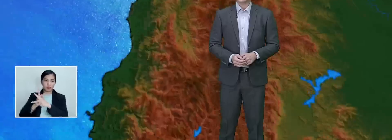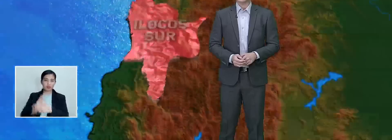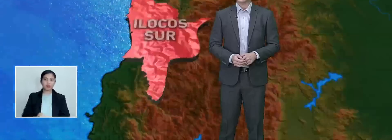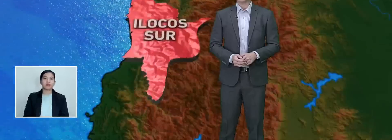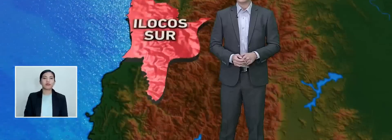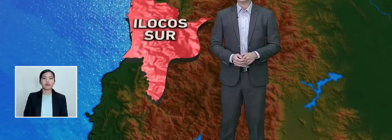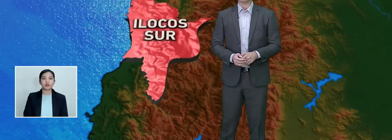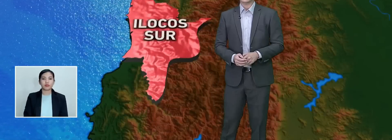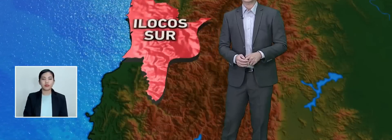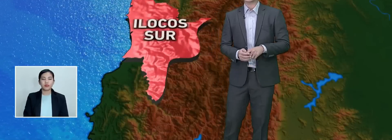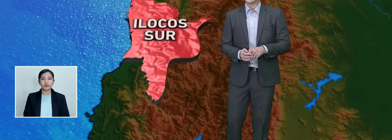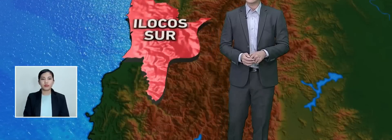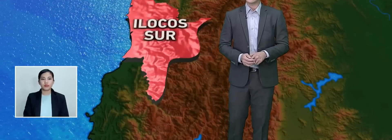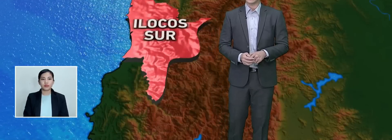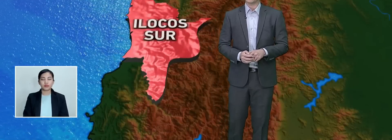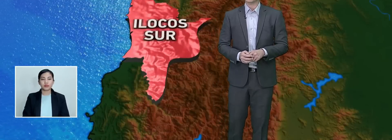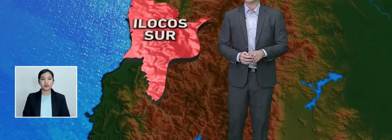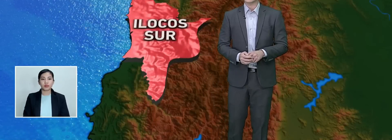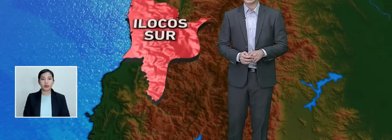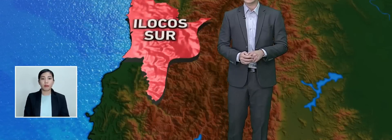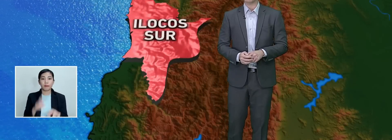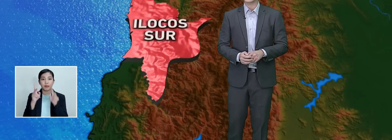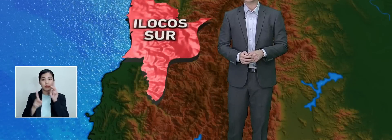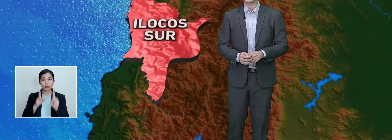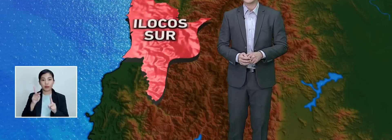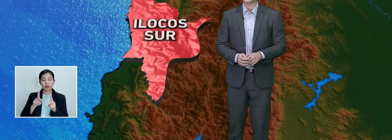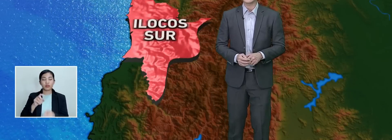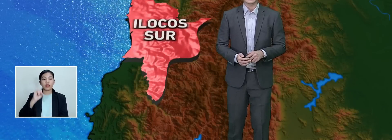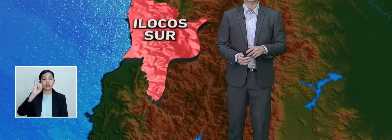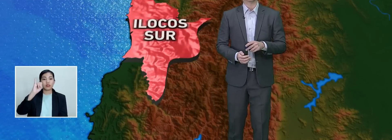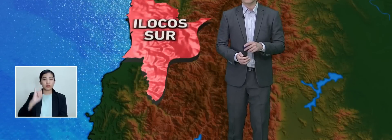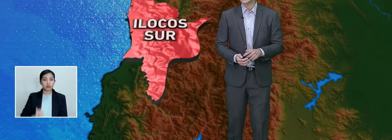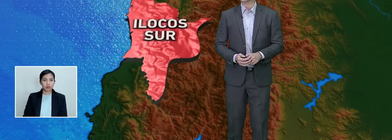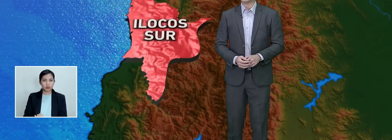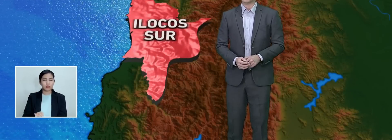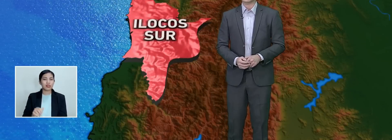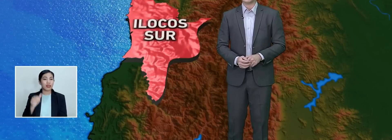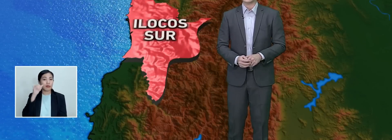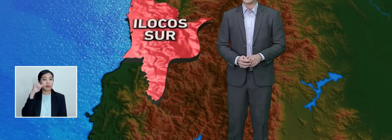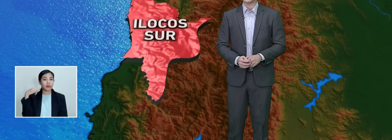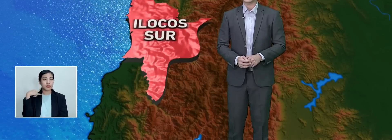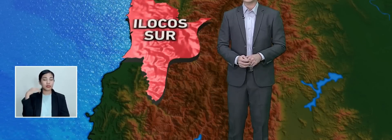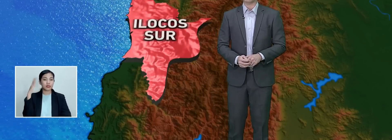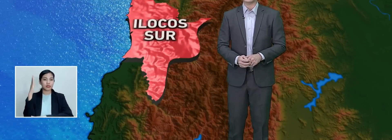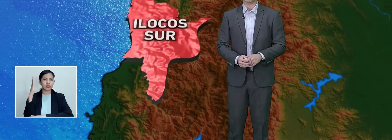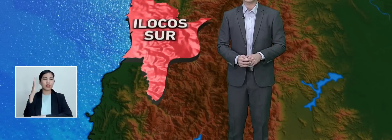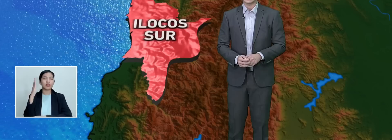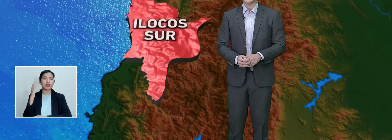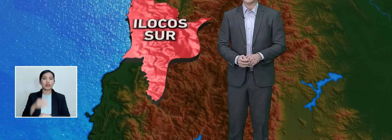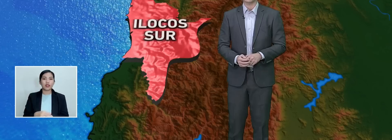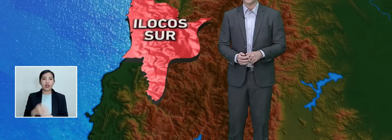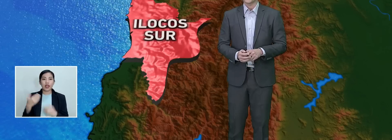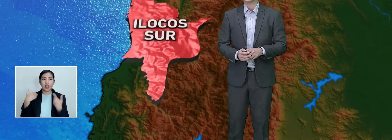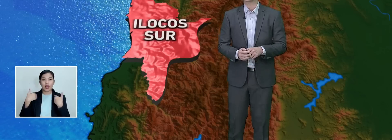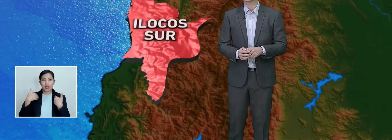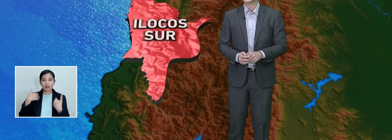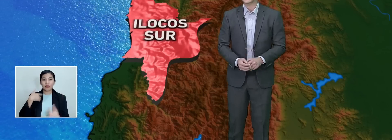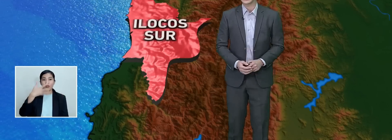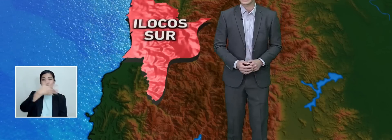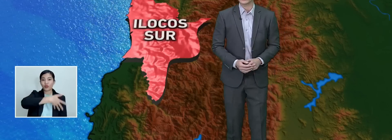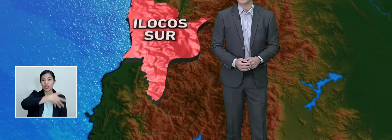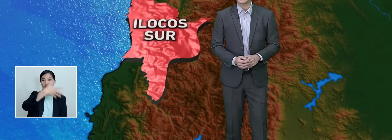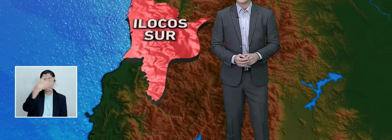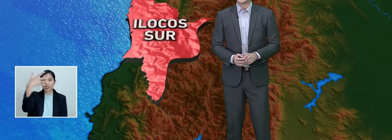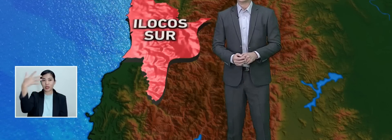Samantala, nasaksihan naman ng mga residente ng Ilocos Sur kahapon ng tanghali ang hugis bilog na bahaghari na nakapalibot sa araw o yung